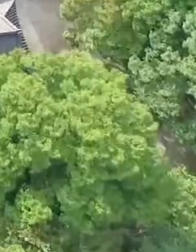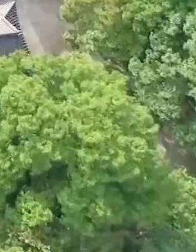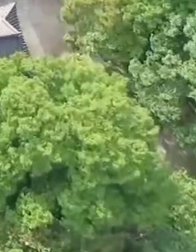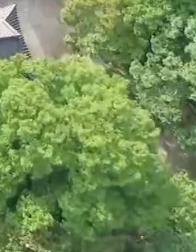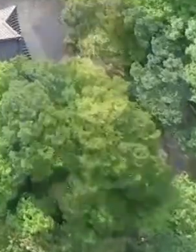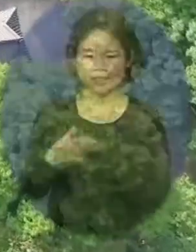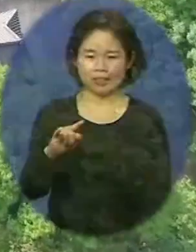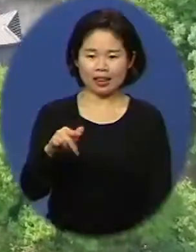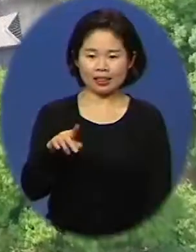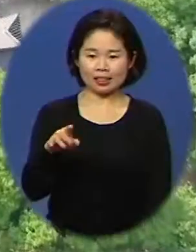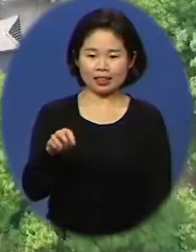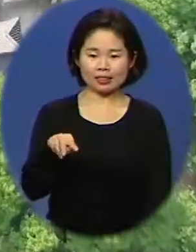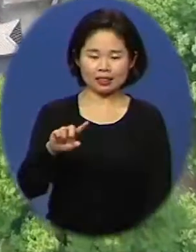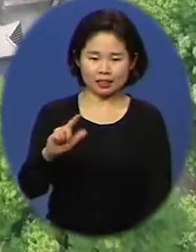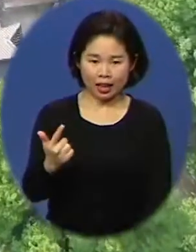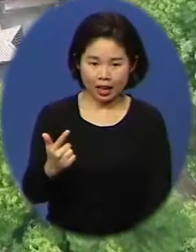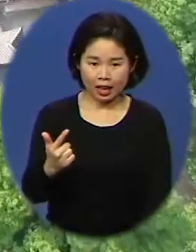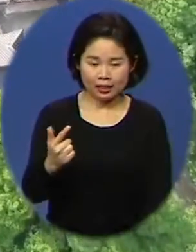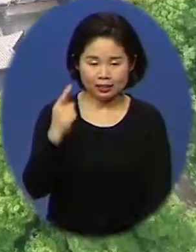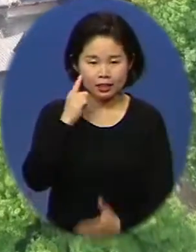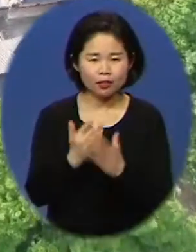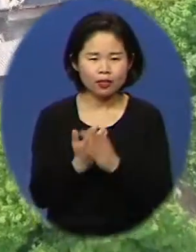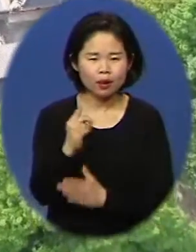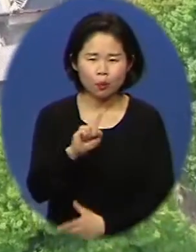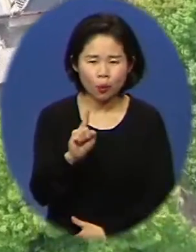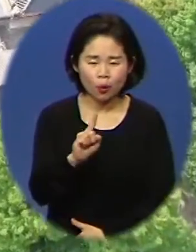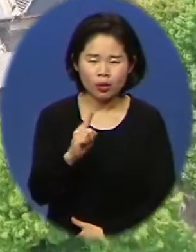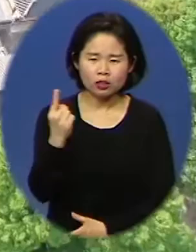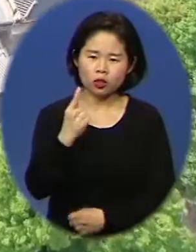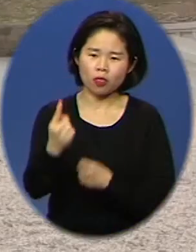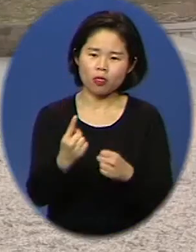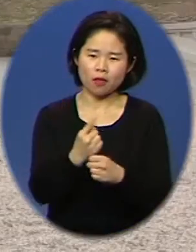내장산 하면 천년 고찰, 내장사를 빼놓을 수 없습니다.